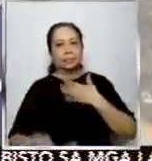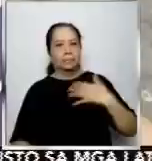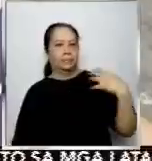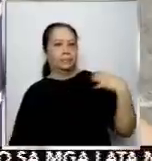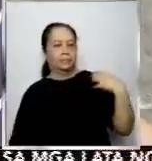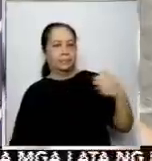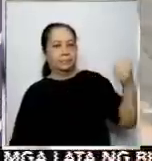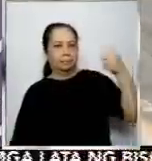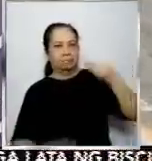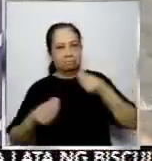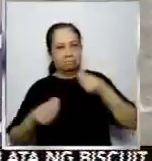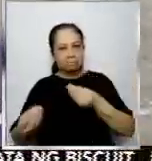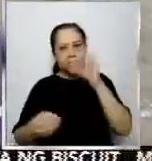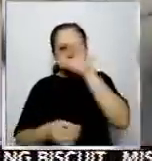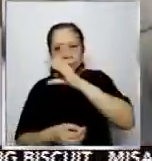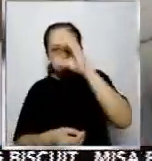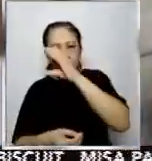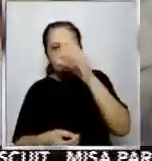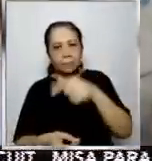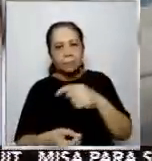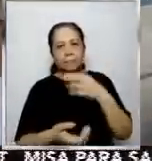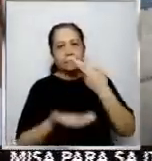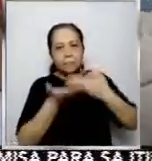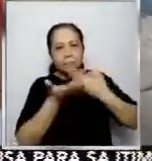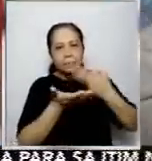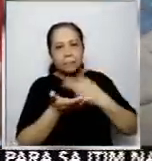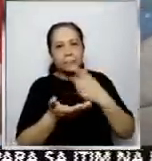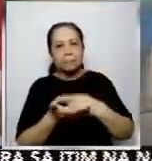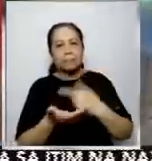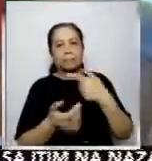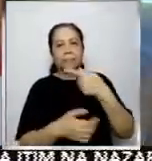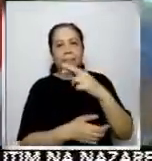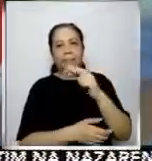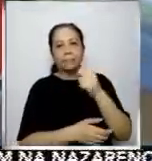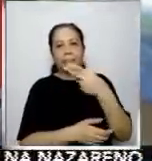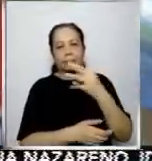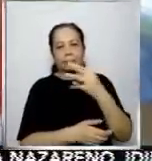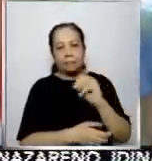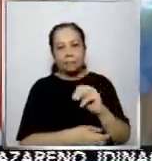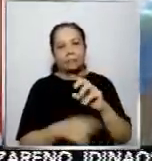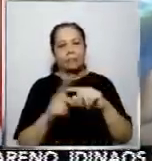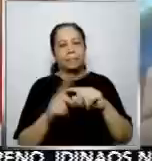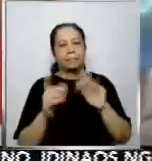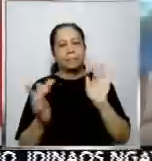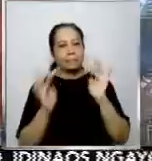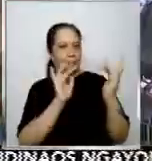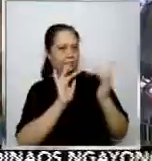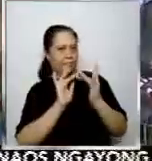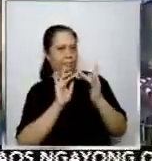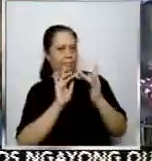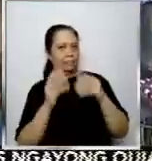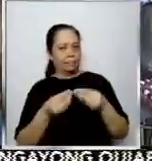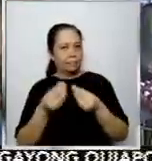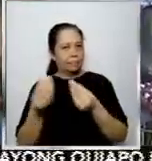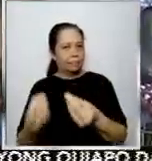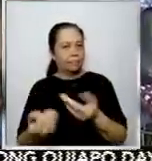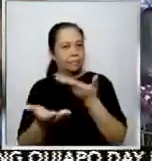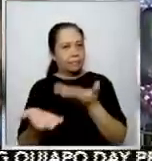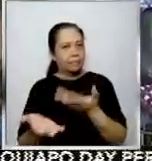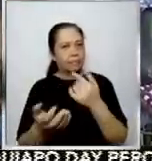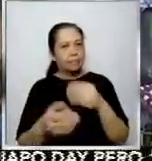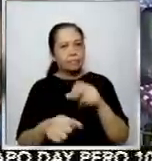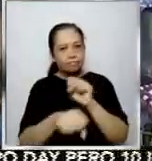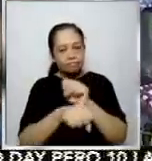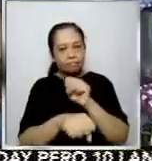akin. Bigas po, tsaka Graham po. May ilan pang nakipag-ugnayan sa akin para iparating sa kanya ang alok na trabaho sa isang paggawaan ng sapato